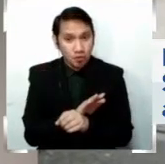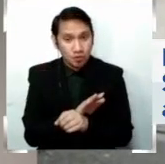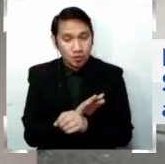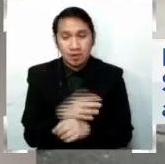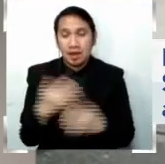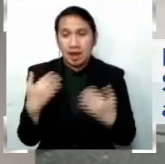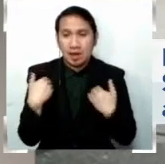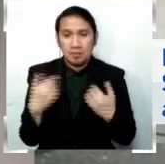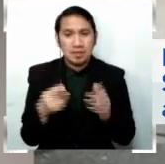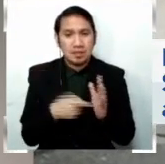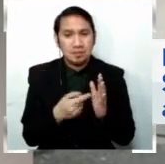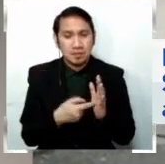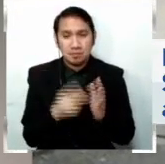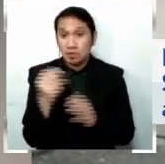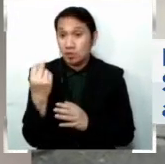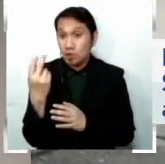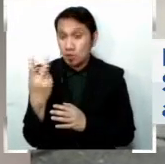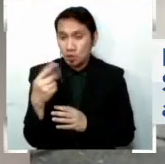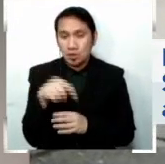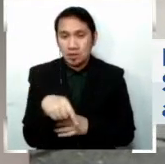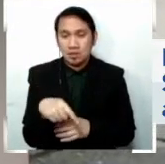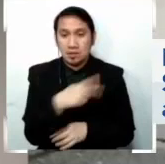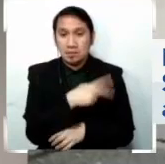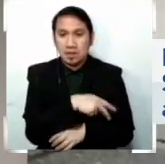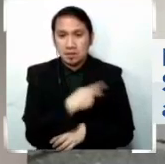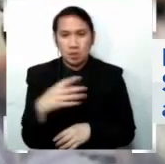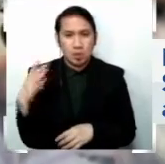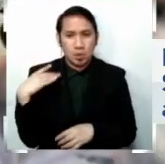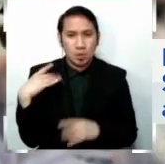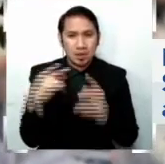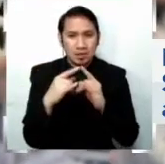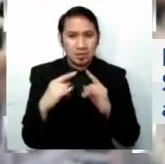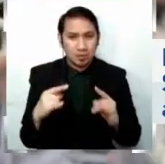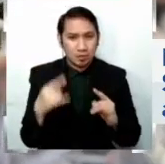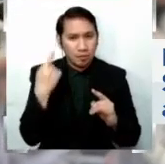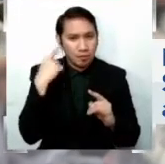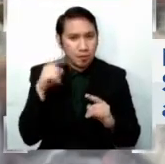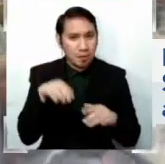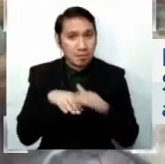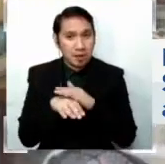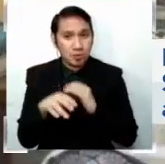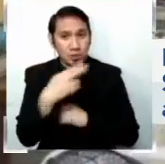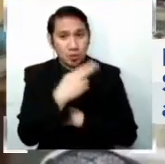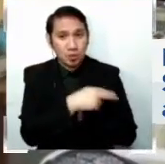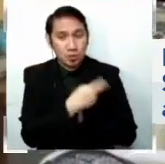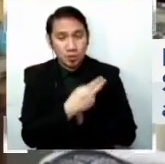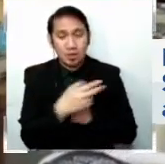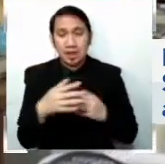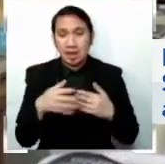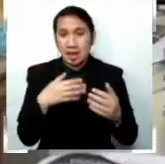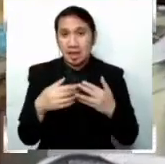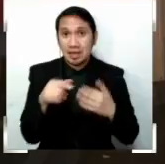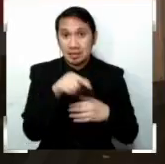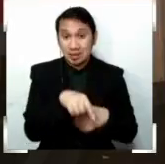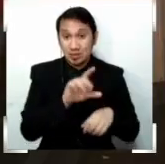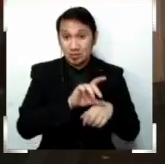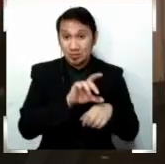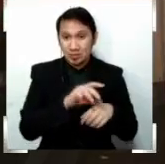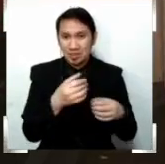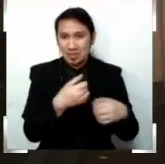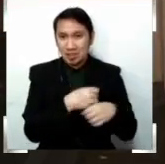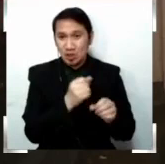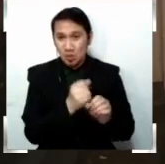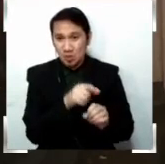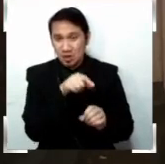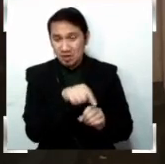12 pasyente ang naghihintay sa tent para ma-admit sa ospital. Yan ay kahit pag ginawa na rin ward and chapel ng ospital. Hindi